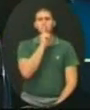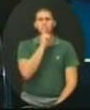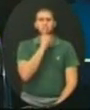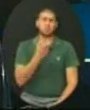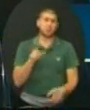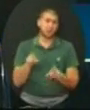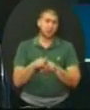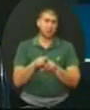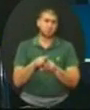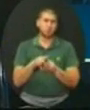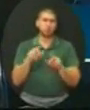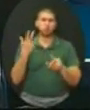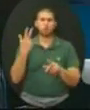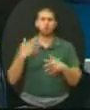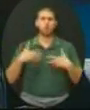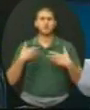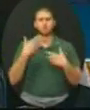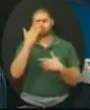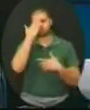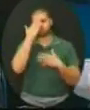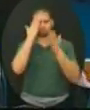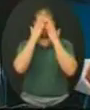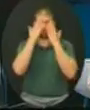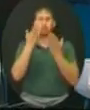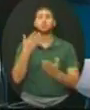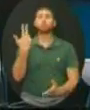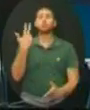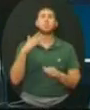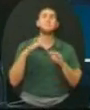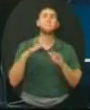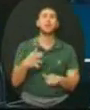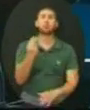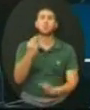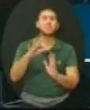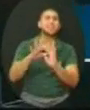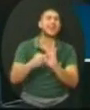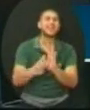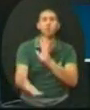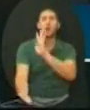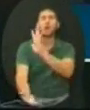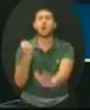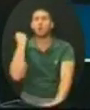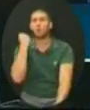עיניים, ממש כמו שלושת הקופים. אנחנו יודעים, 3 מיליארד שקלים נגנבו, נלקחו,